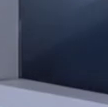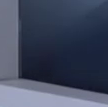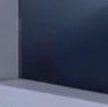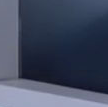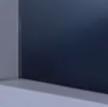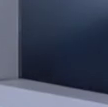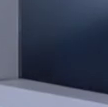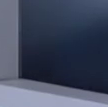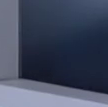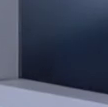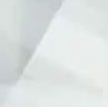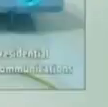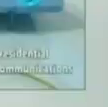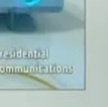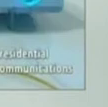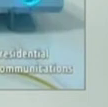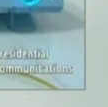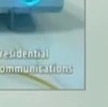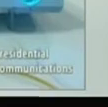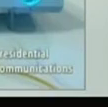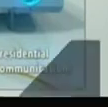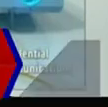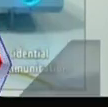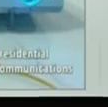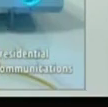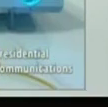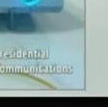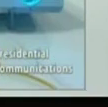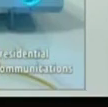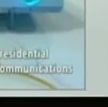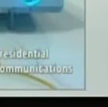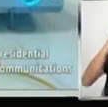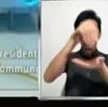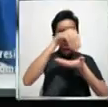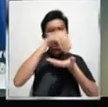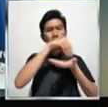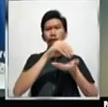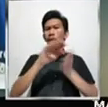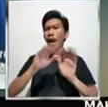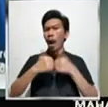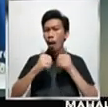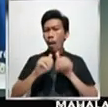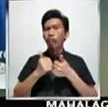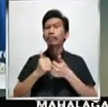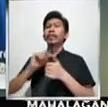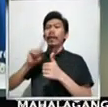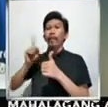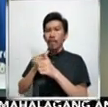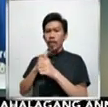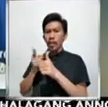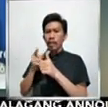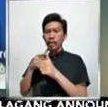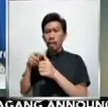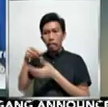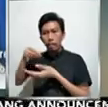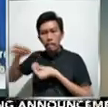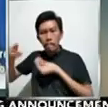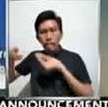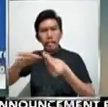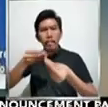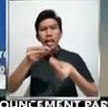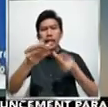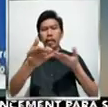Amelioration Program. Mabibiyayaan sila sa ilalim ng unang bugso ng SAP na dati para sa